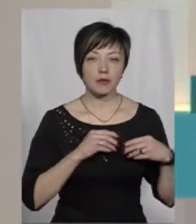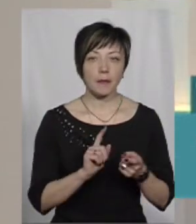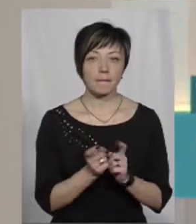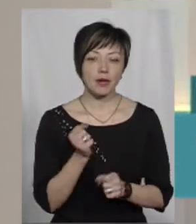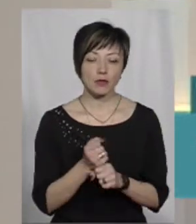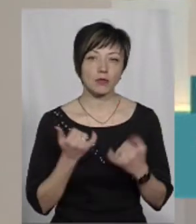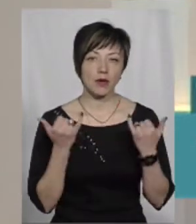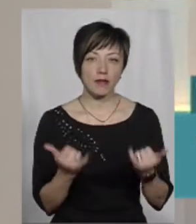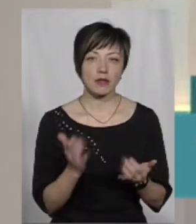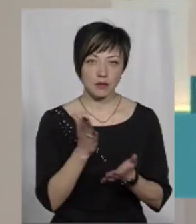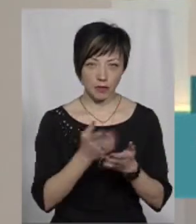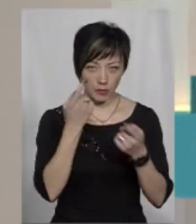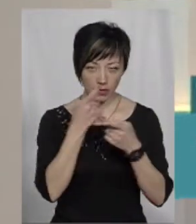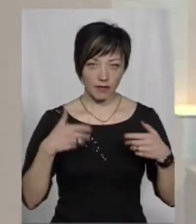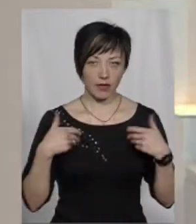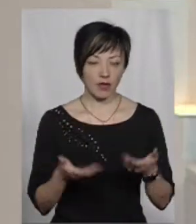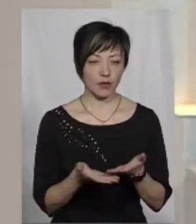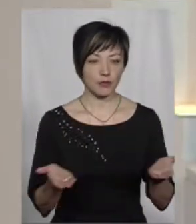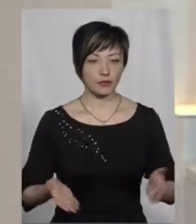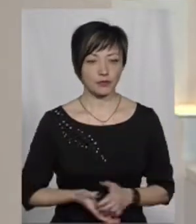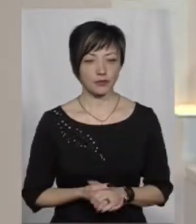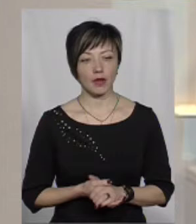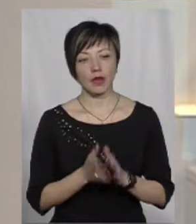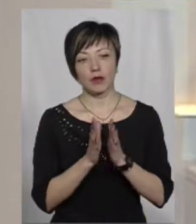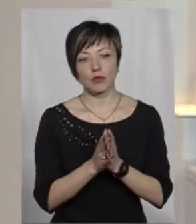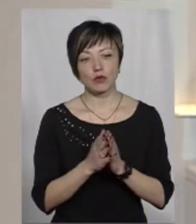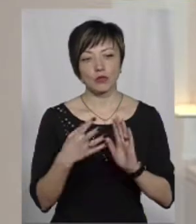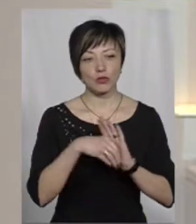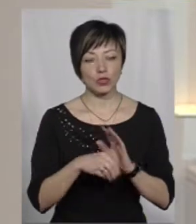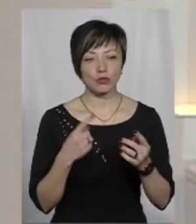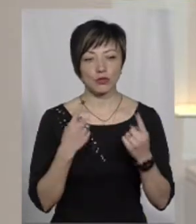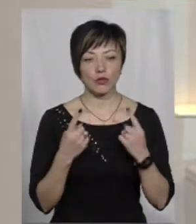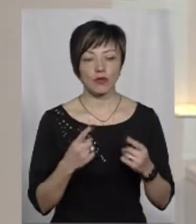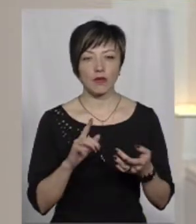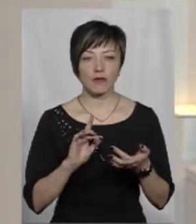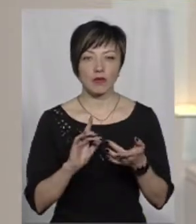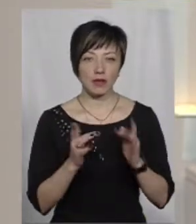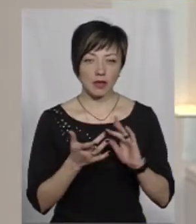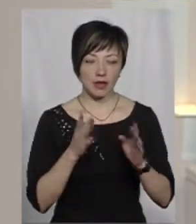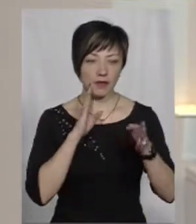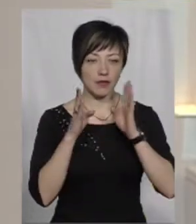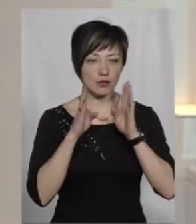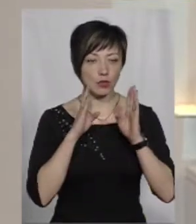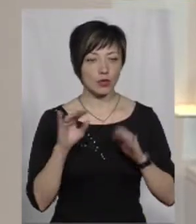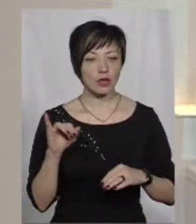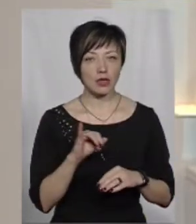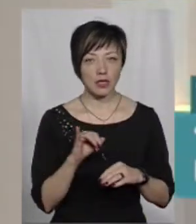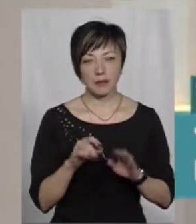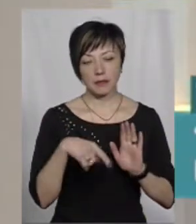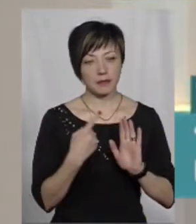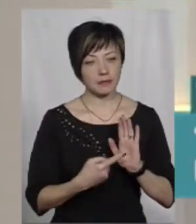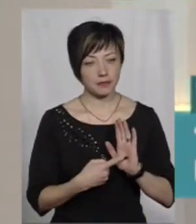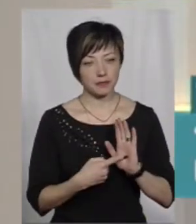Рибак працюємо для вас наживо. Вітаю! Просимо долучатися до розмови у мережі Facebook та ставити